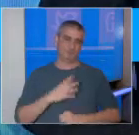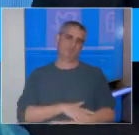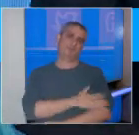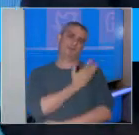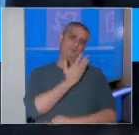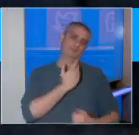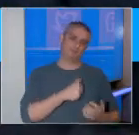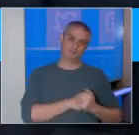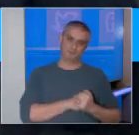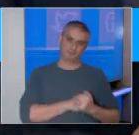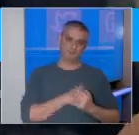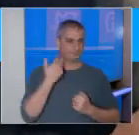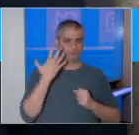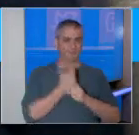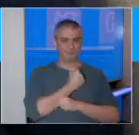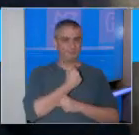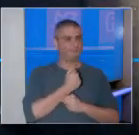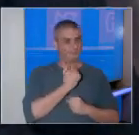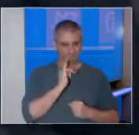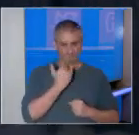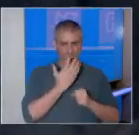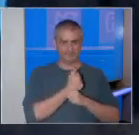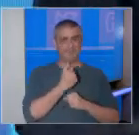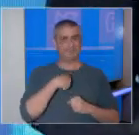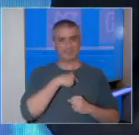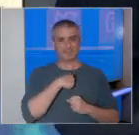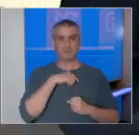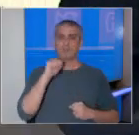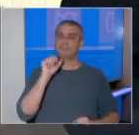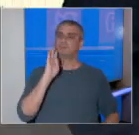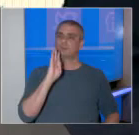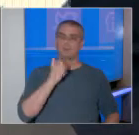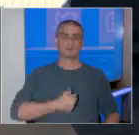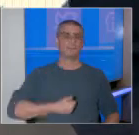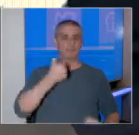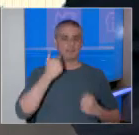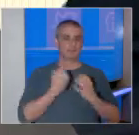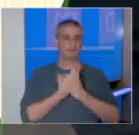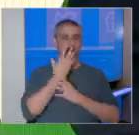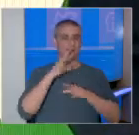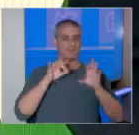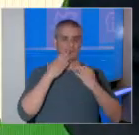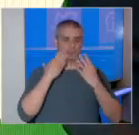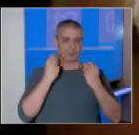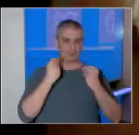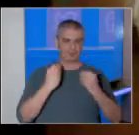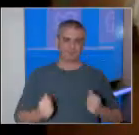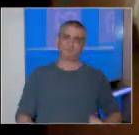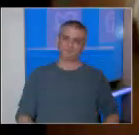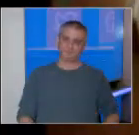מאמירה. ושיהיה להם בהצלחה. לגמרי, בהצלחה. גם איתנו, אסתי ביטון, שושן מנכלית ומייסדת נבחרות. תודה רבה לך על הרעיון הזה.